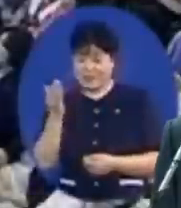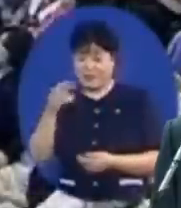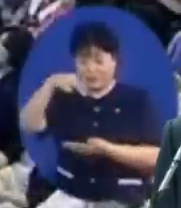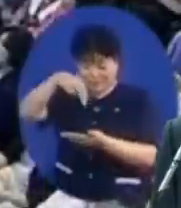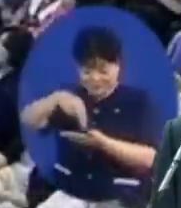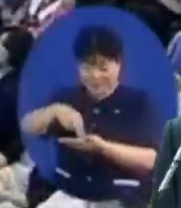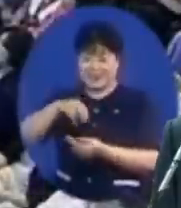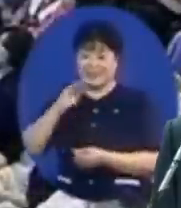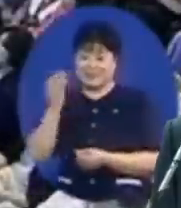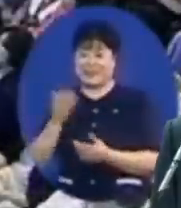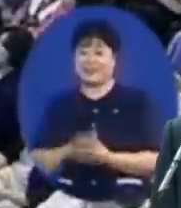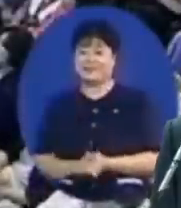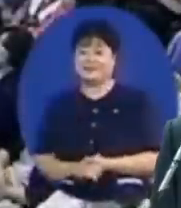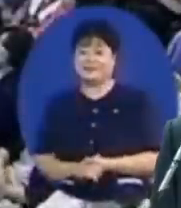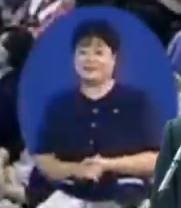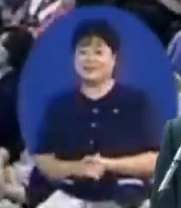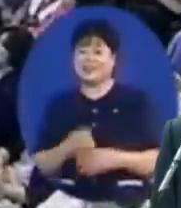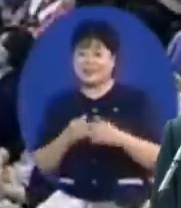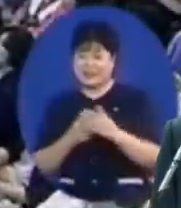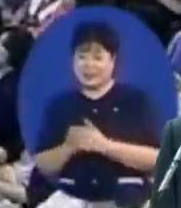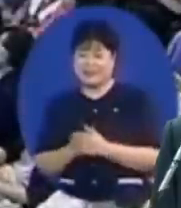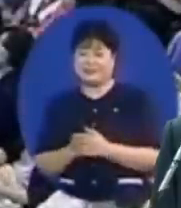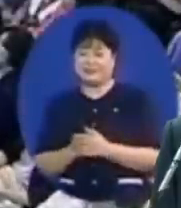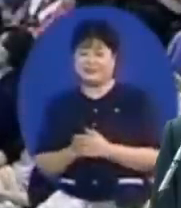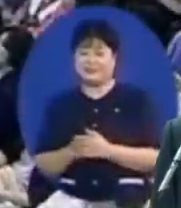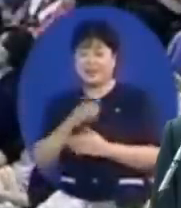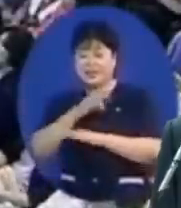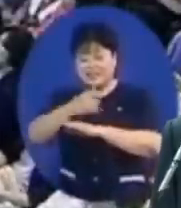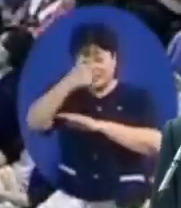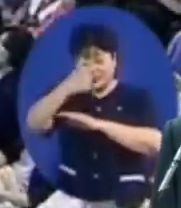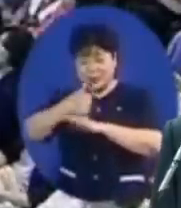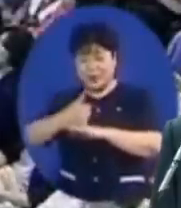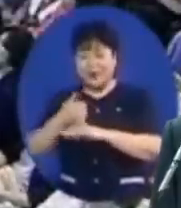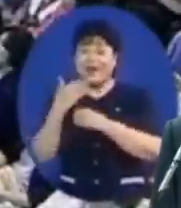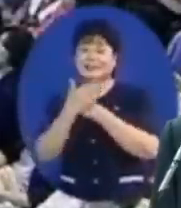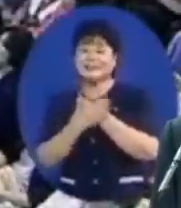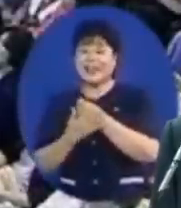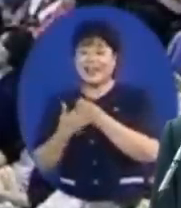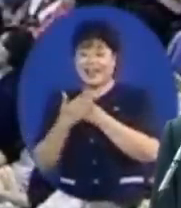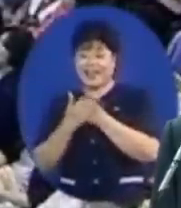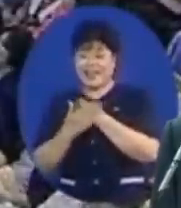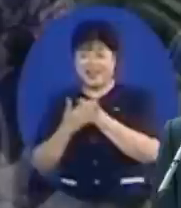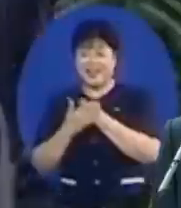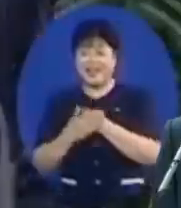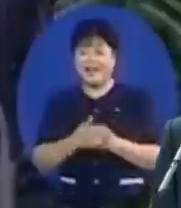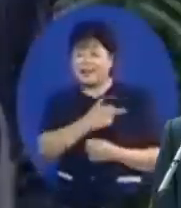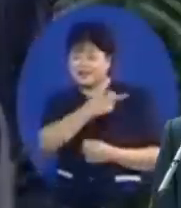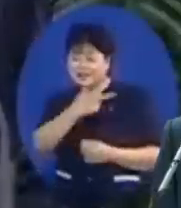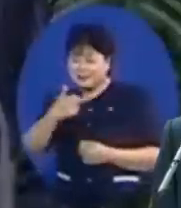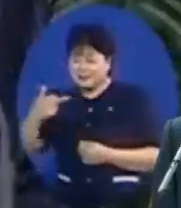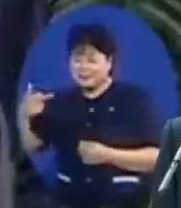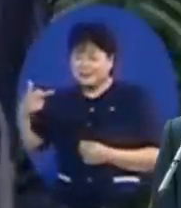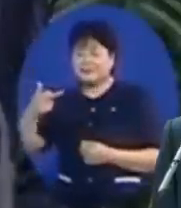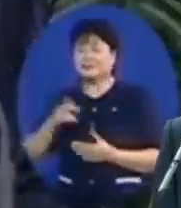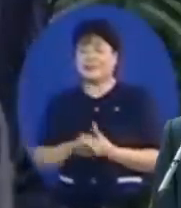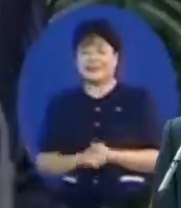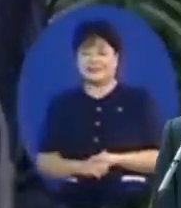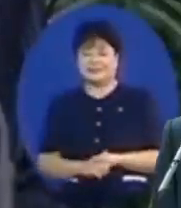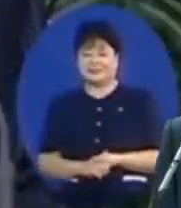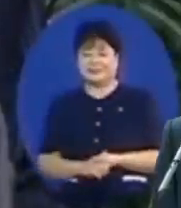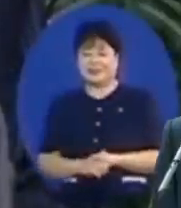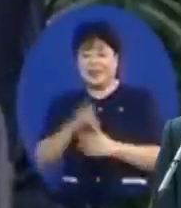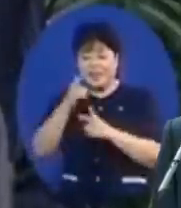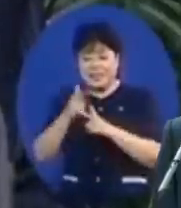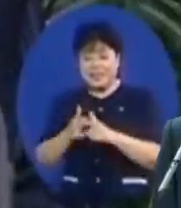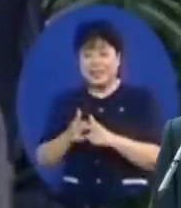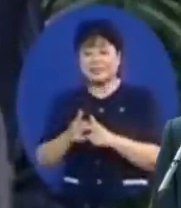있는 것입니다. 그러므로 그리스도의 은혜가 얼마나 큰지 말로 다 할 수 없습니다.